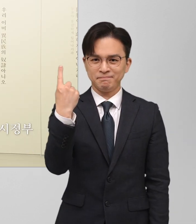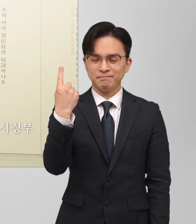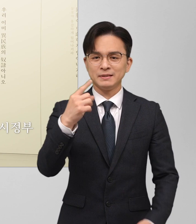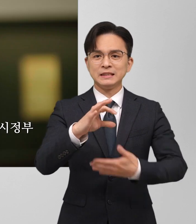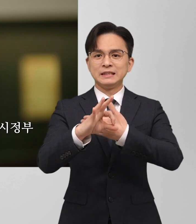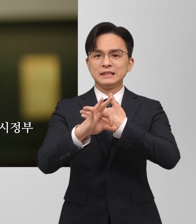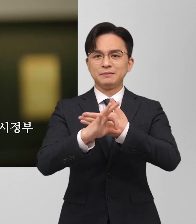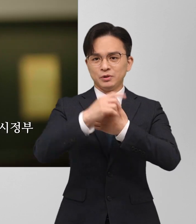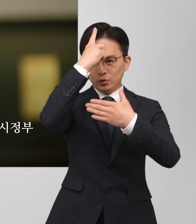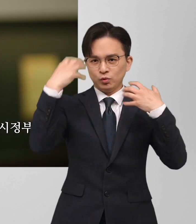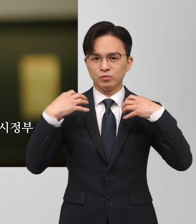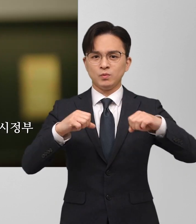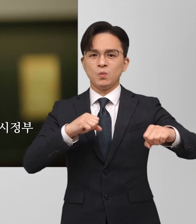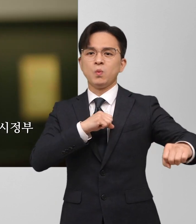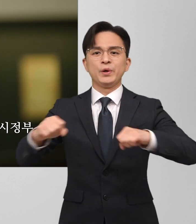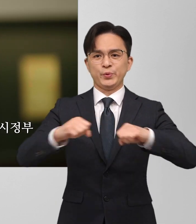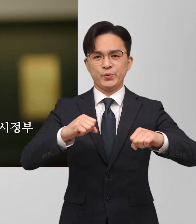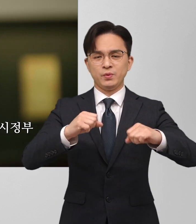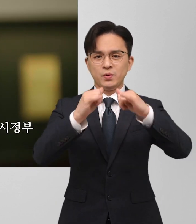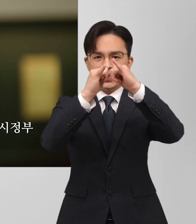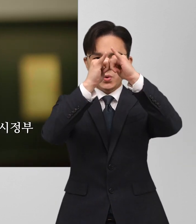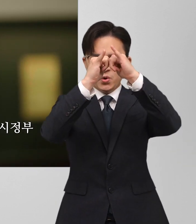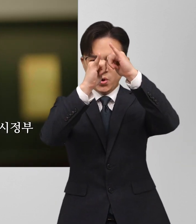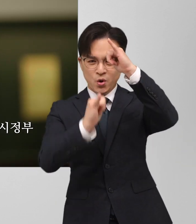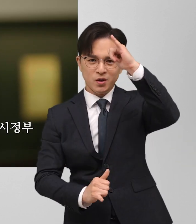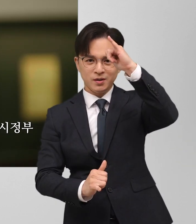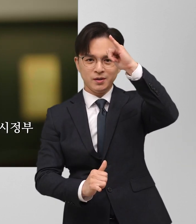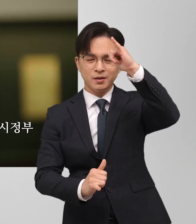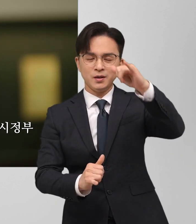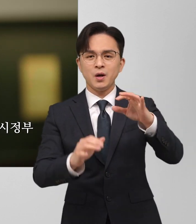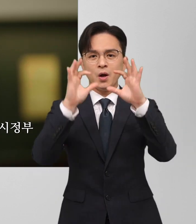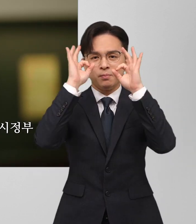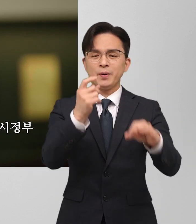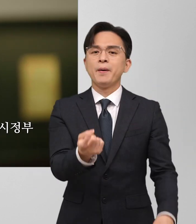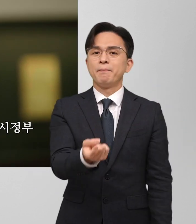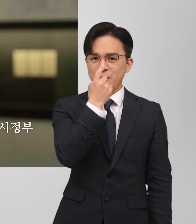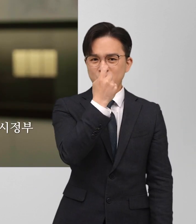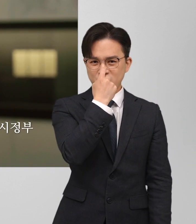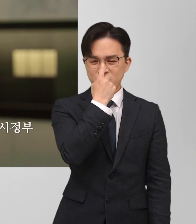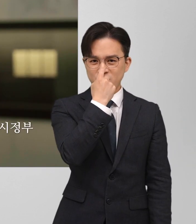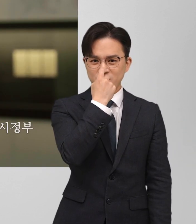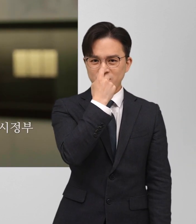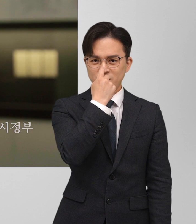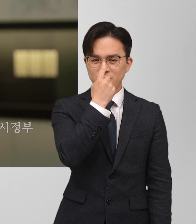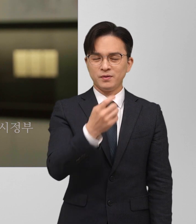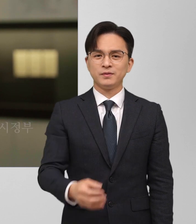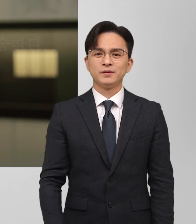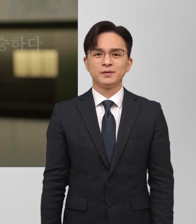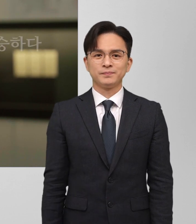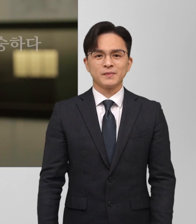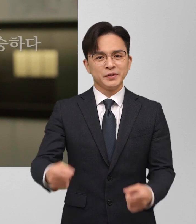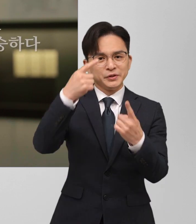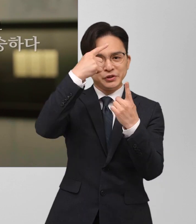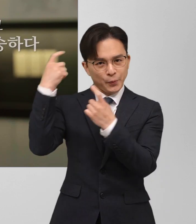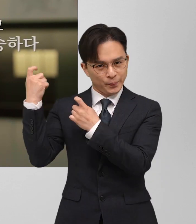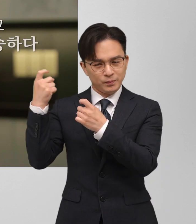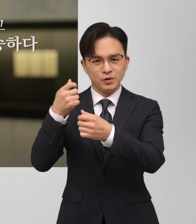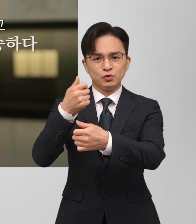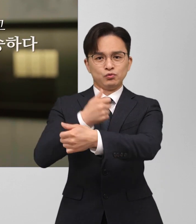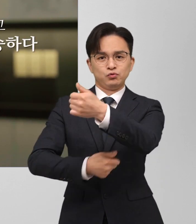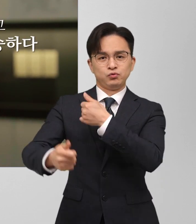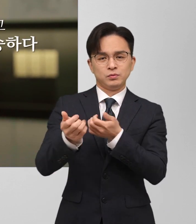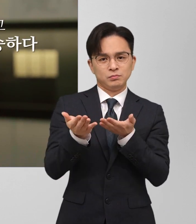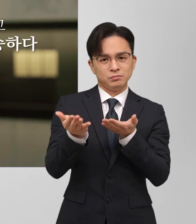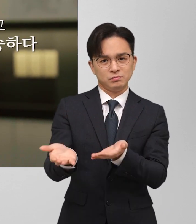활동과 역사를 민주주의의 출발점으로 기억하고 기념하고 후대에게